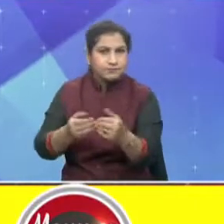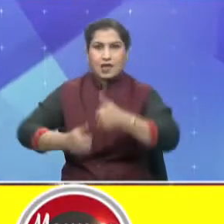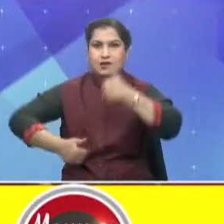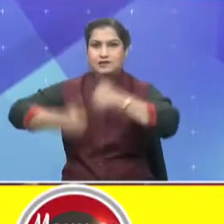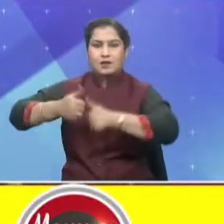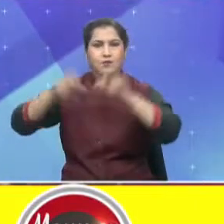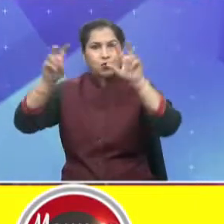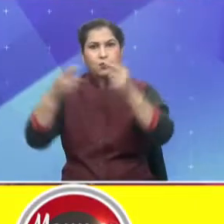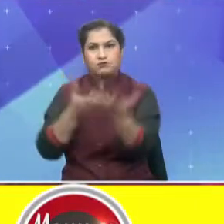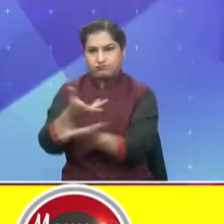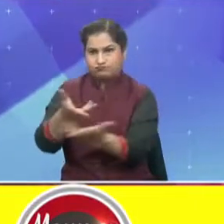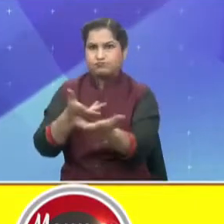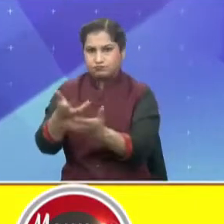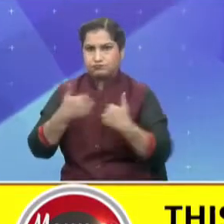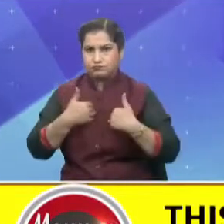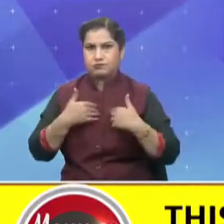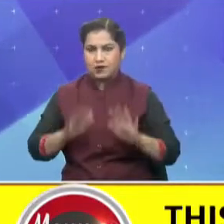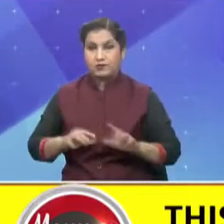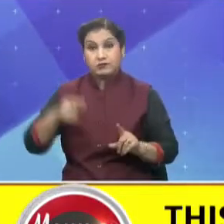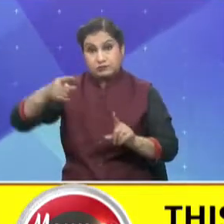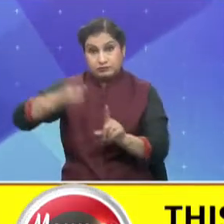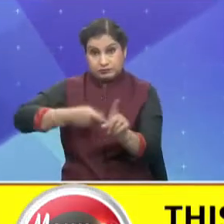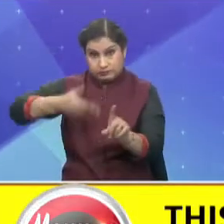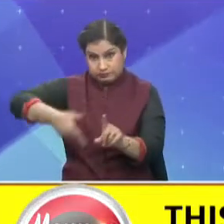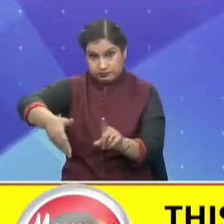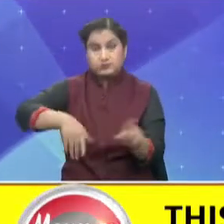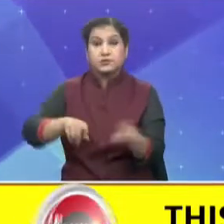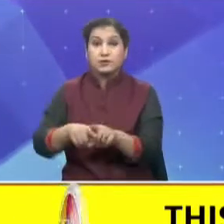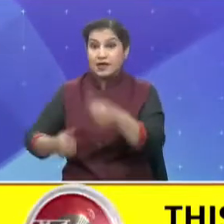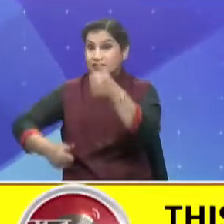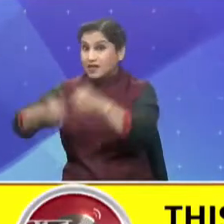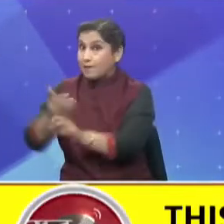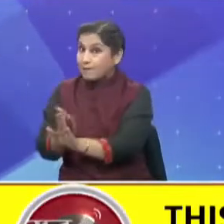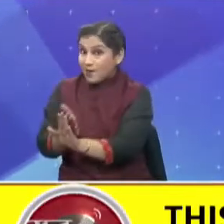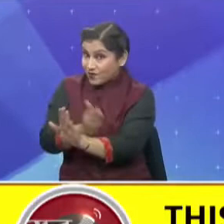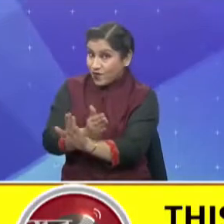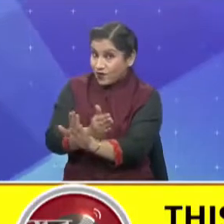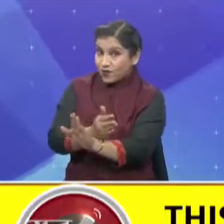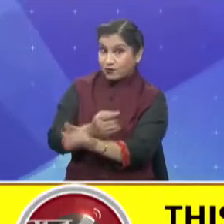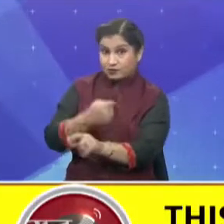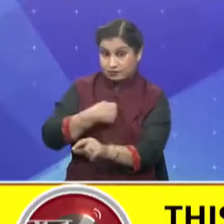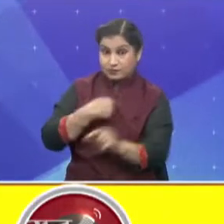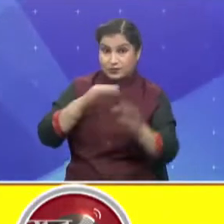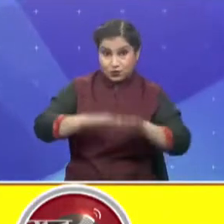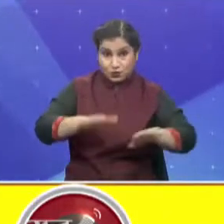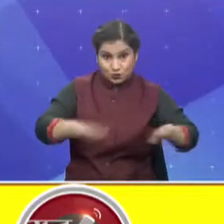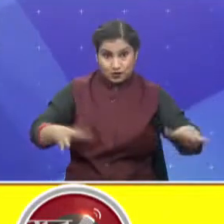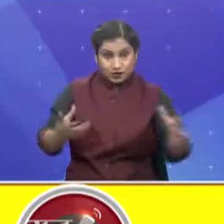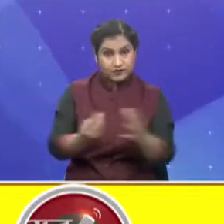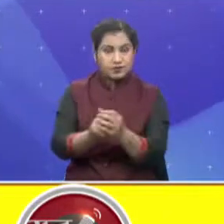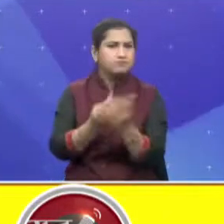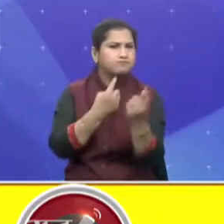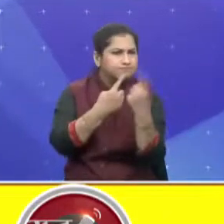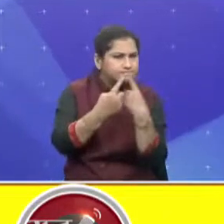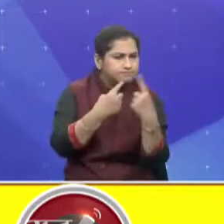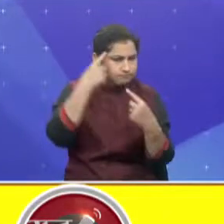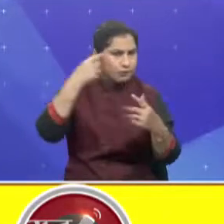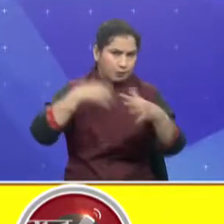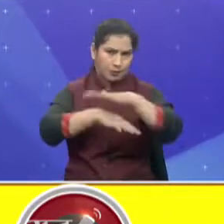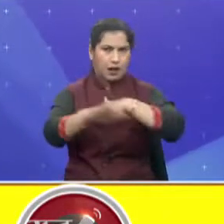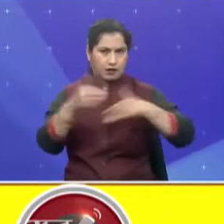चर्चा करता हूं। इस साल भी एग्जाम से पहले मैं स्टूडेंट्स के साथ चर्चा करने की प्लानिंग कर रहा